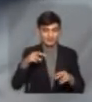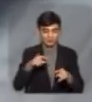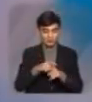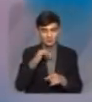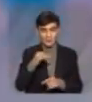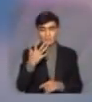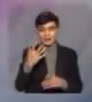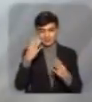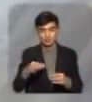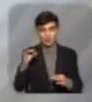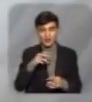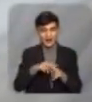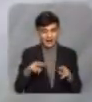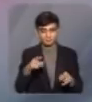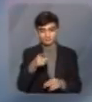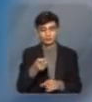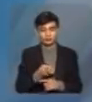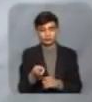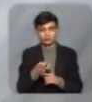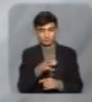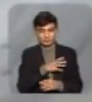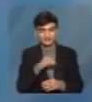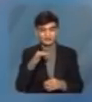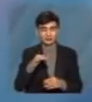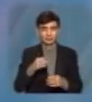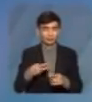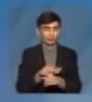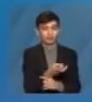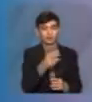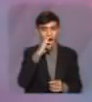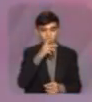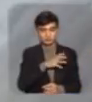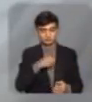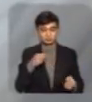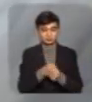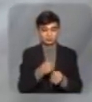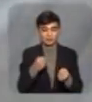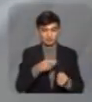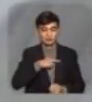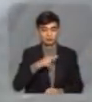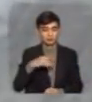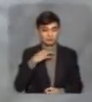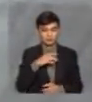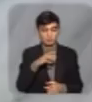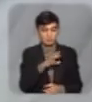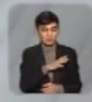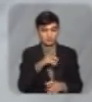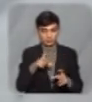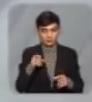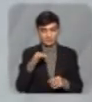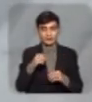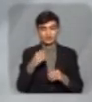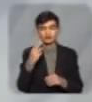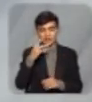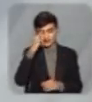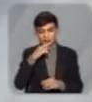дәл осылай балонмен сырғанап жолдың қарсы жолақ бетіне шығып кеткен жігіттер қайтыс болған. Шығыс Қазақстан облысының 17 және 18